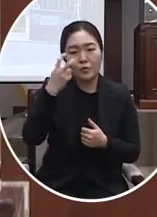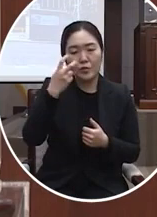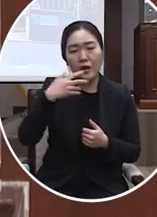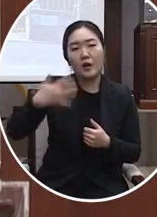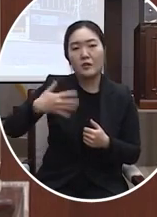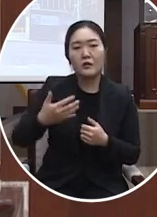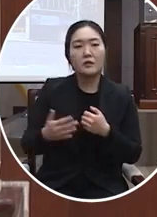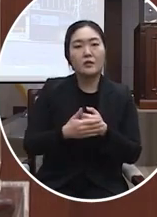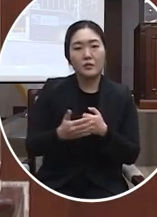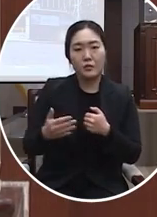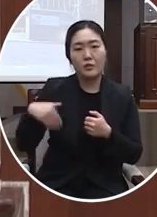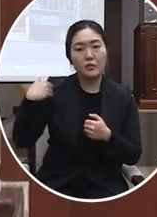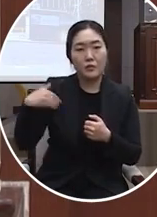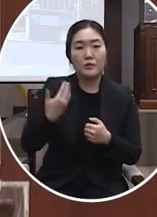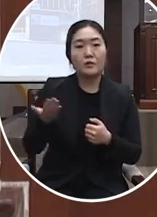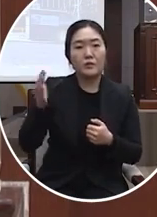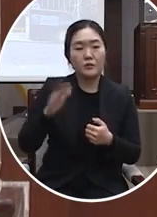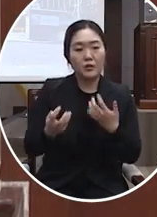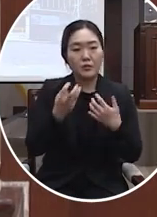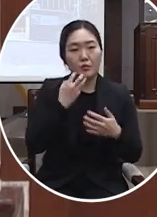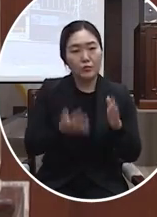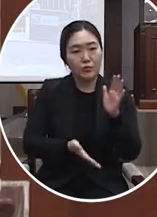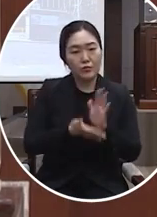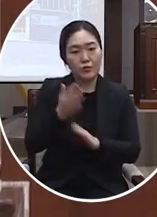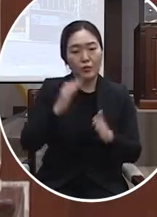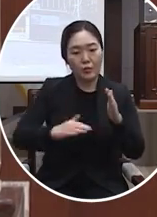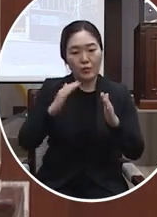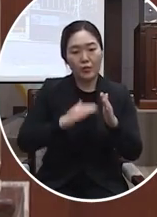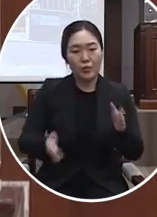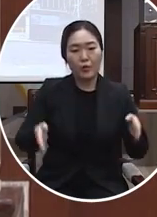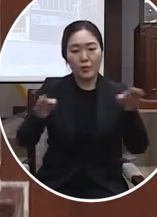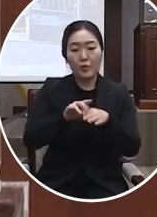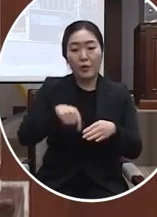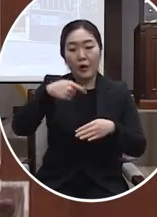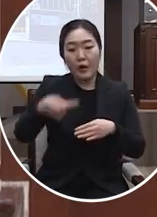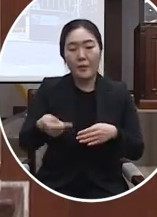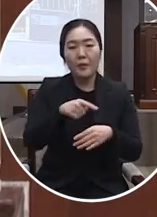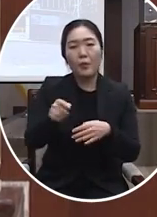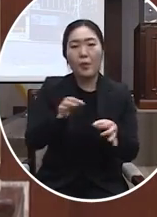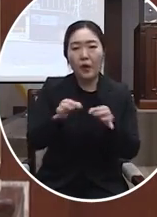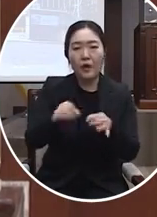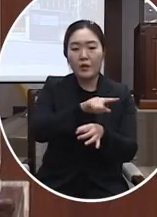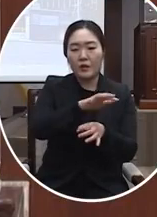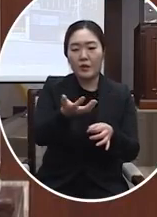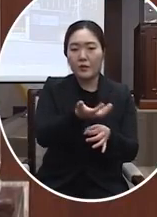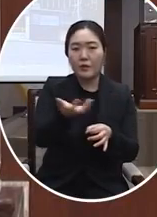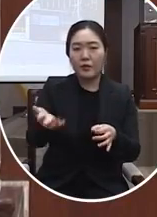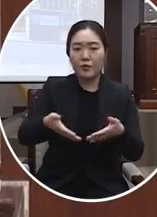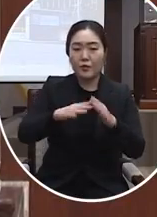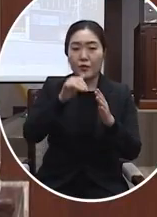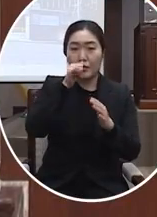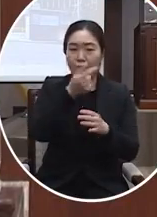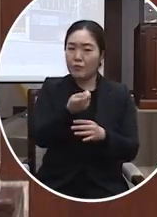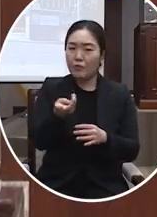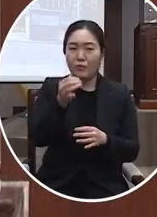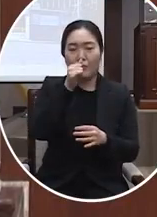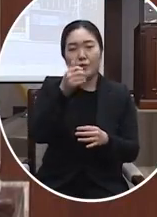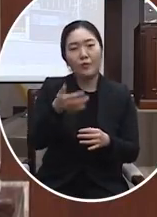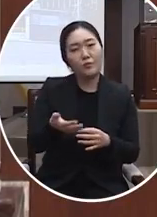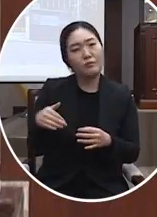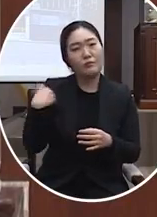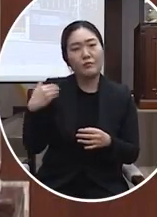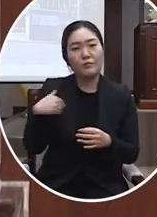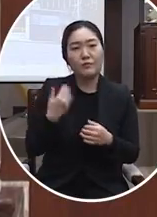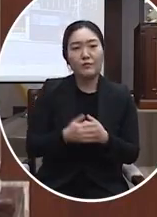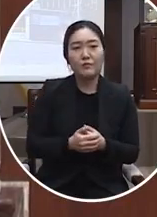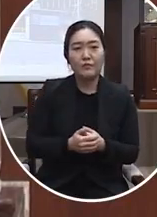잘 모르겠습니다만은 서울이나 대한민국에 저렇게 공공건물 앞에 갑판대가 설치된 곳이 몇 군데나 될까요?